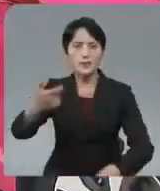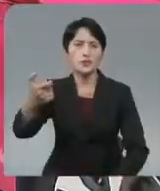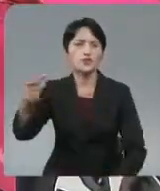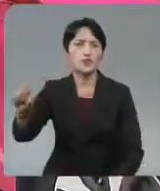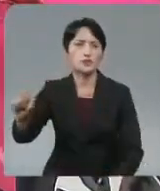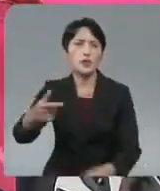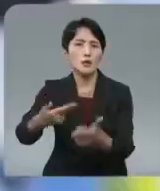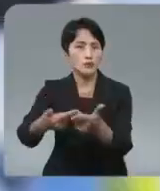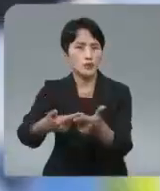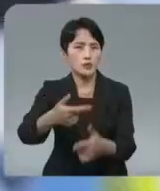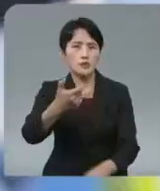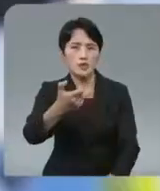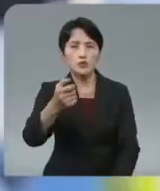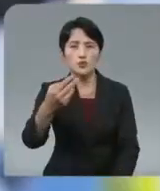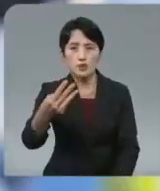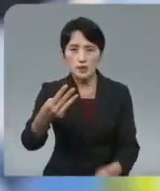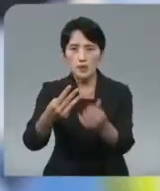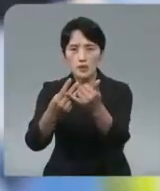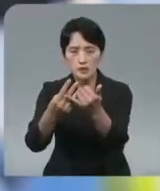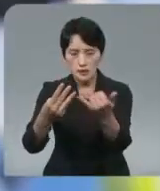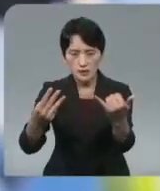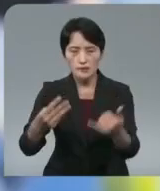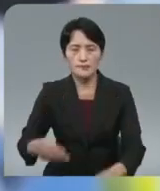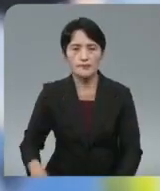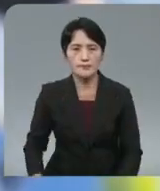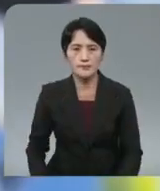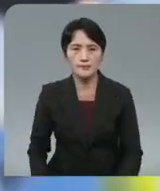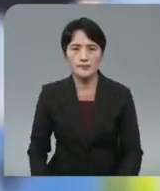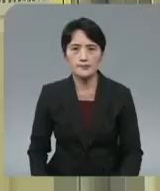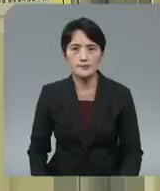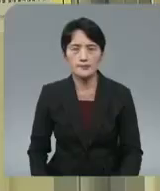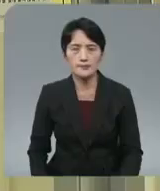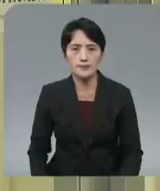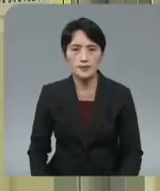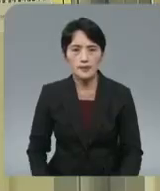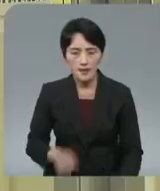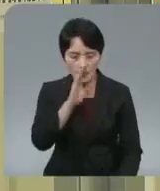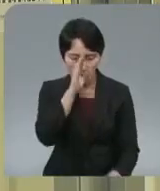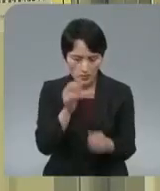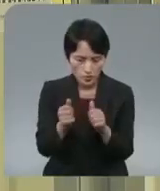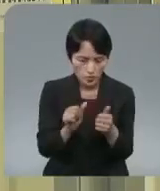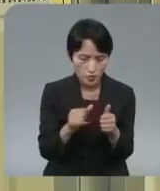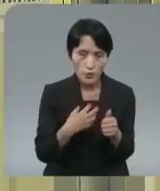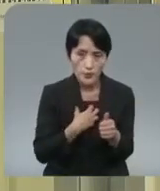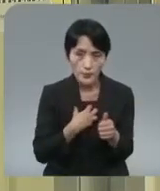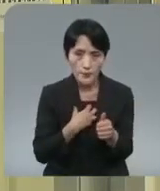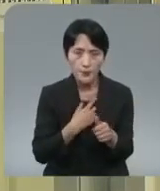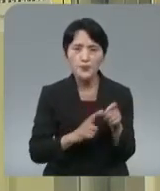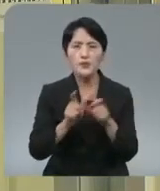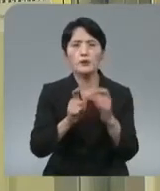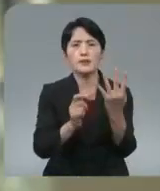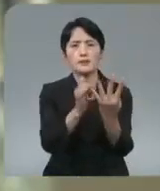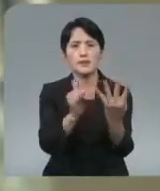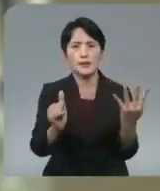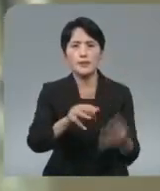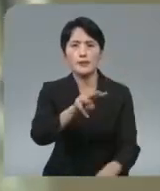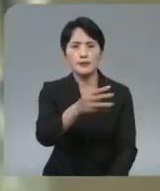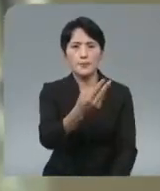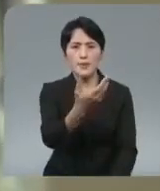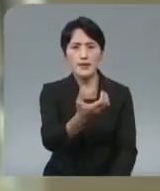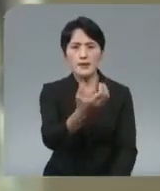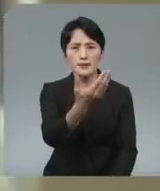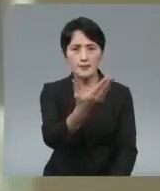di seluruh negeri di tengah penyebaran covert 19 yang terus berlanjut di seluruh negeri Korea Selatan memutuskan untuk memperpanjang penerapan